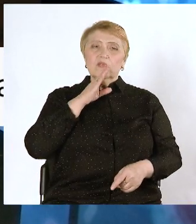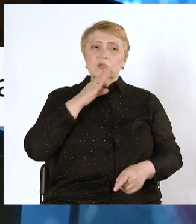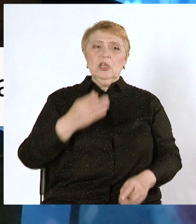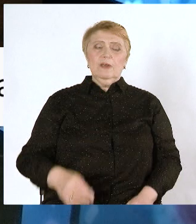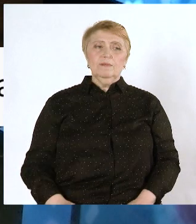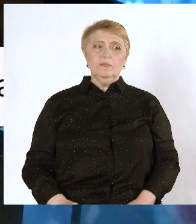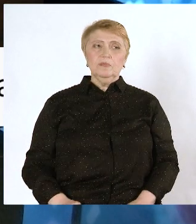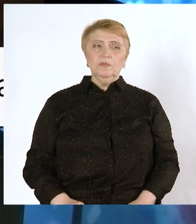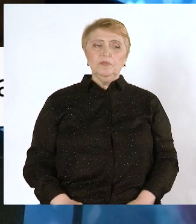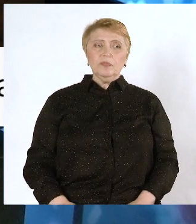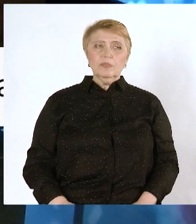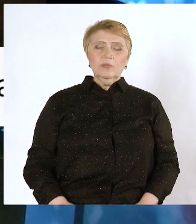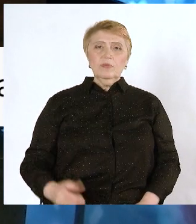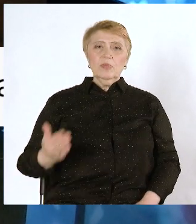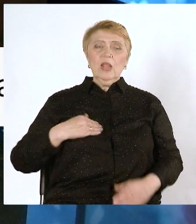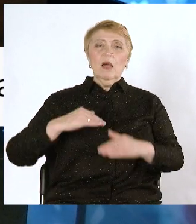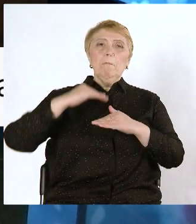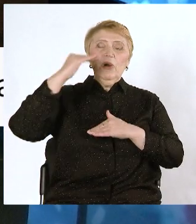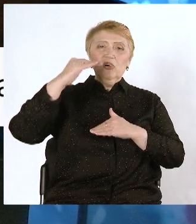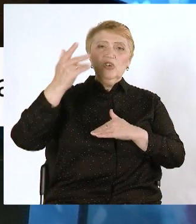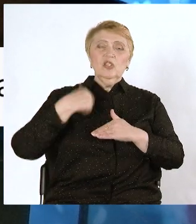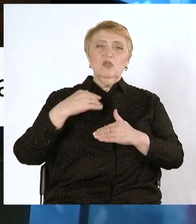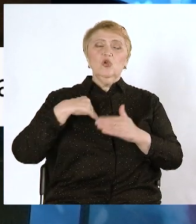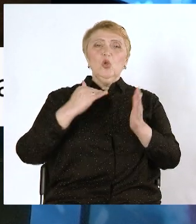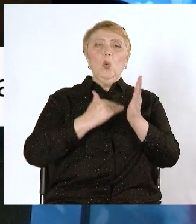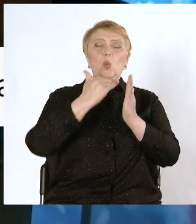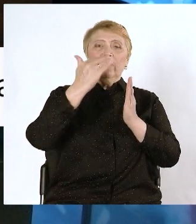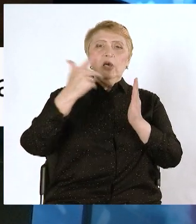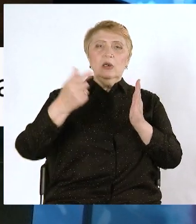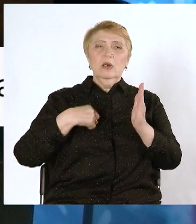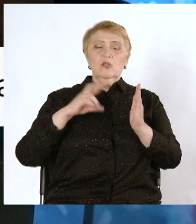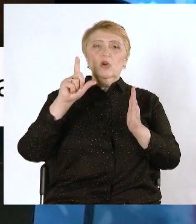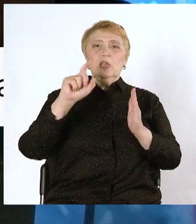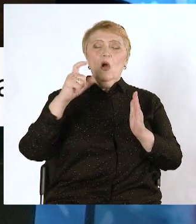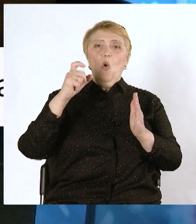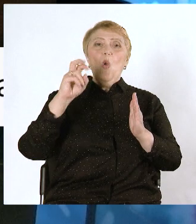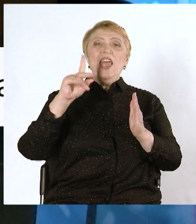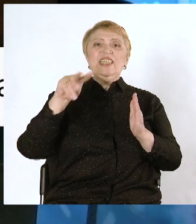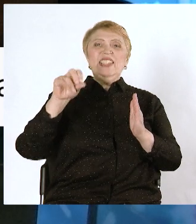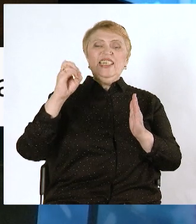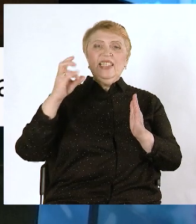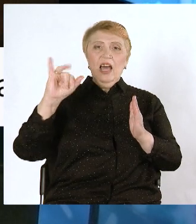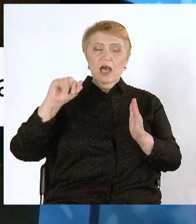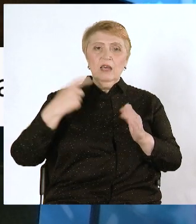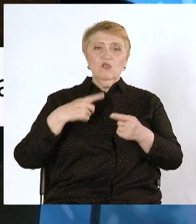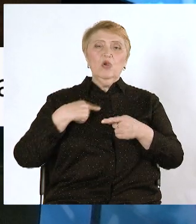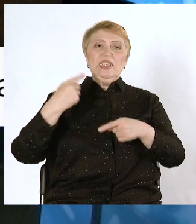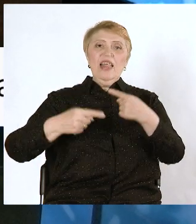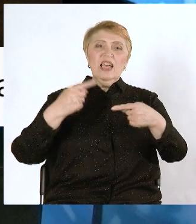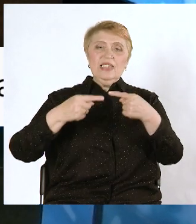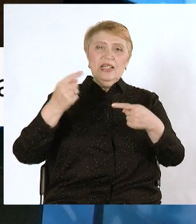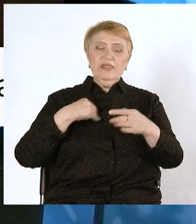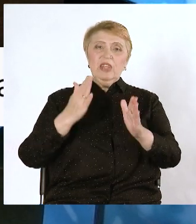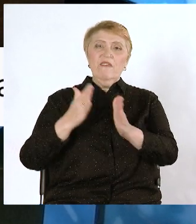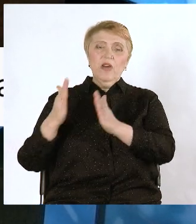избыточный вес повышение уровня холестерина выше чем 5,2 наследственный фактор